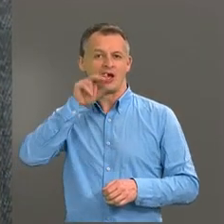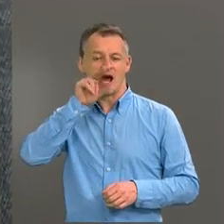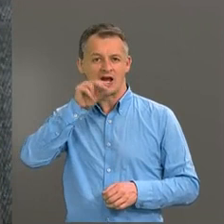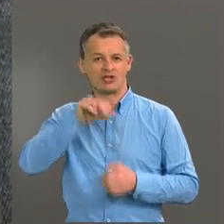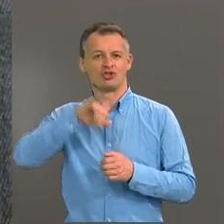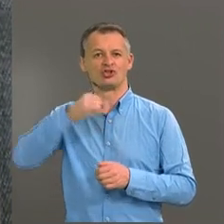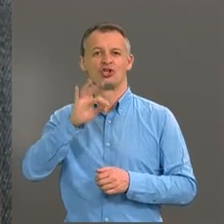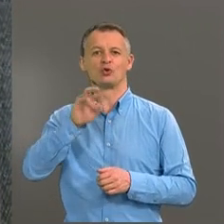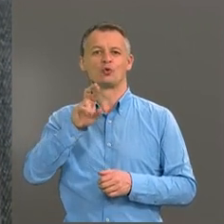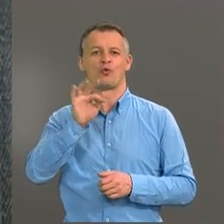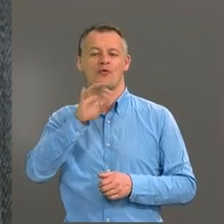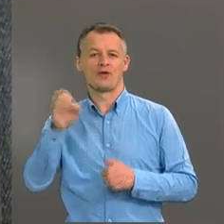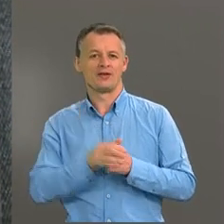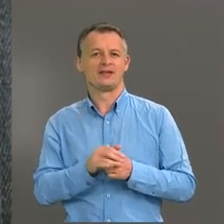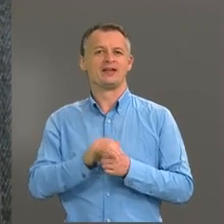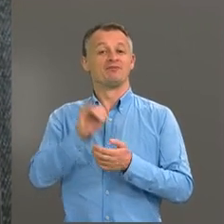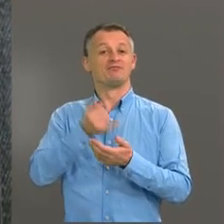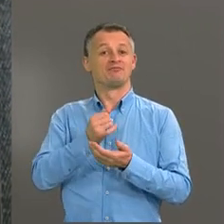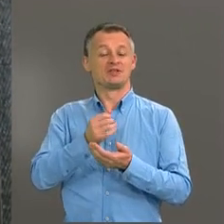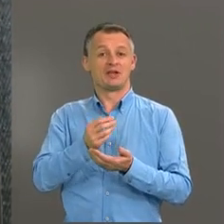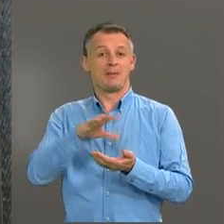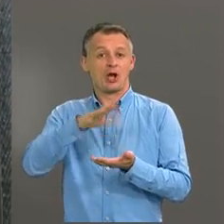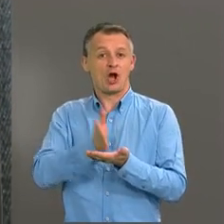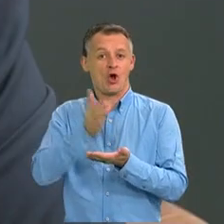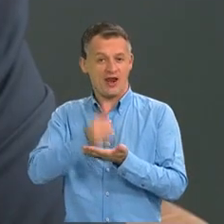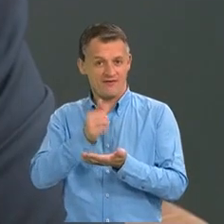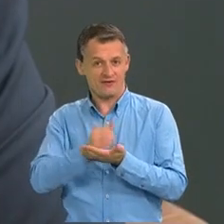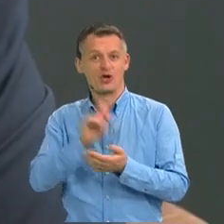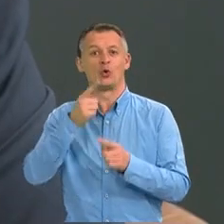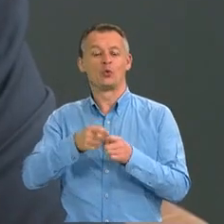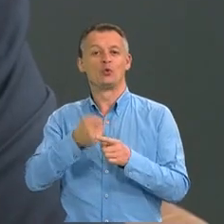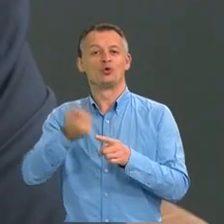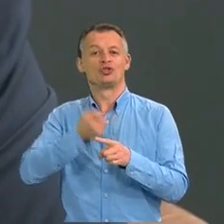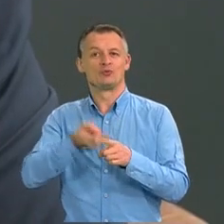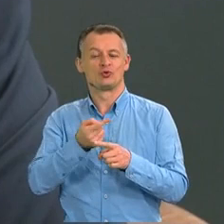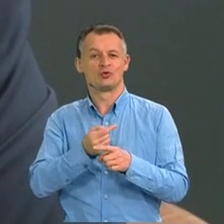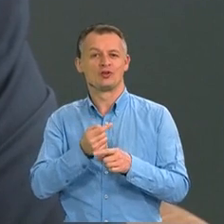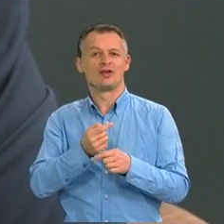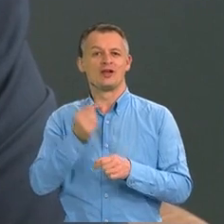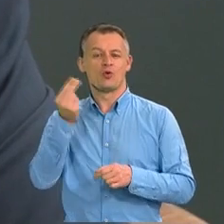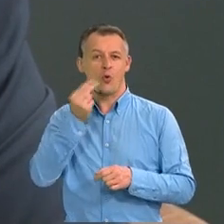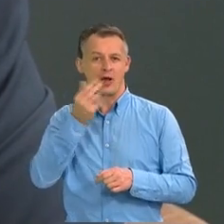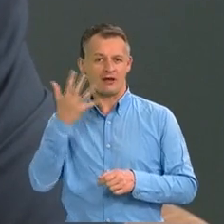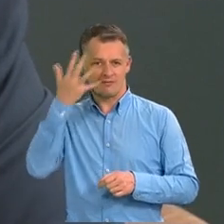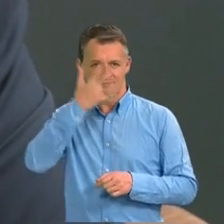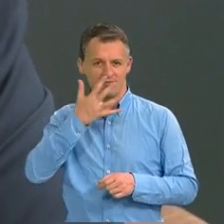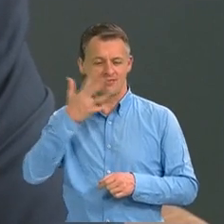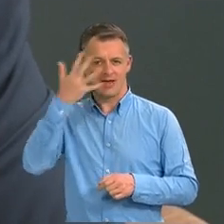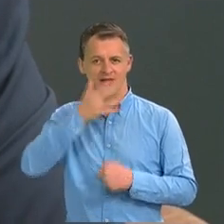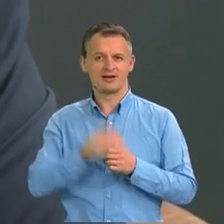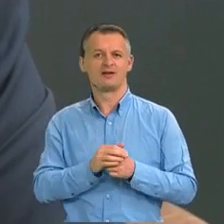trufe. La desert, colivă cu chipsuri de ciocolată neagră. S-a mers mult mai mult pe mâncare fină, pe stridii,